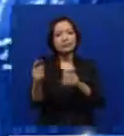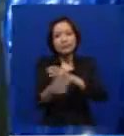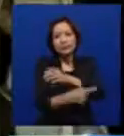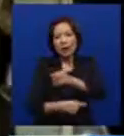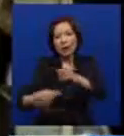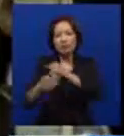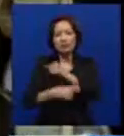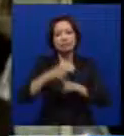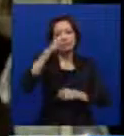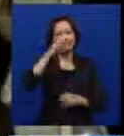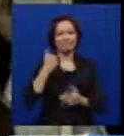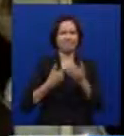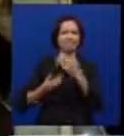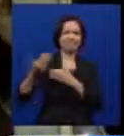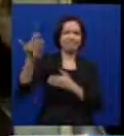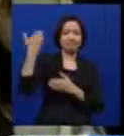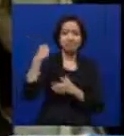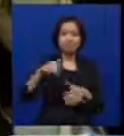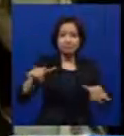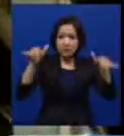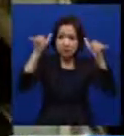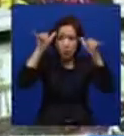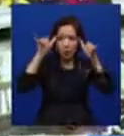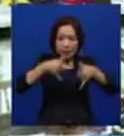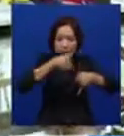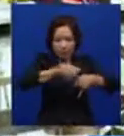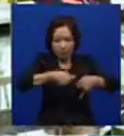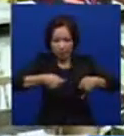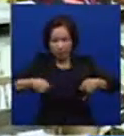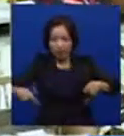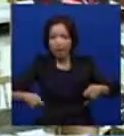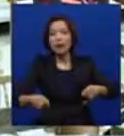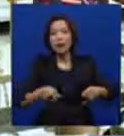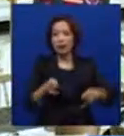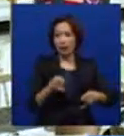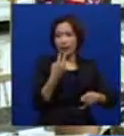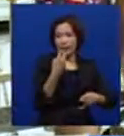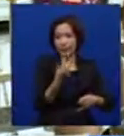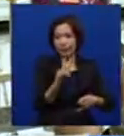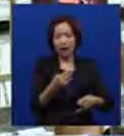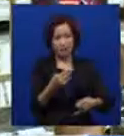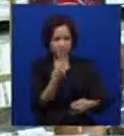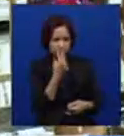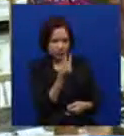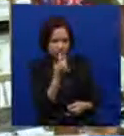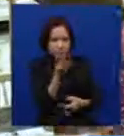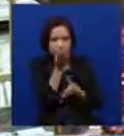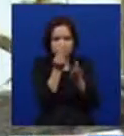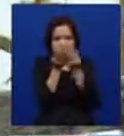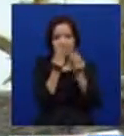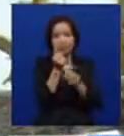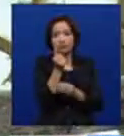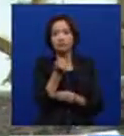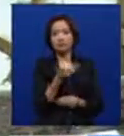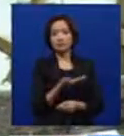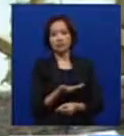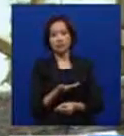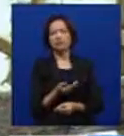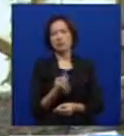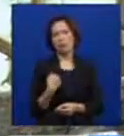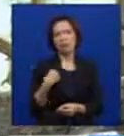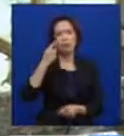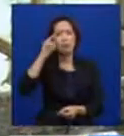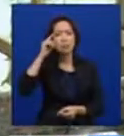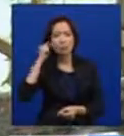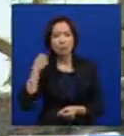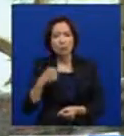ยรวมถึงยังมีการรวบรวมควายสายพันธุ์ไทยอย่างควายปลักไว้ให้ผู้ที่มาเยี่ยมชมได้ศึกษาซึ่งน้อยคนนักจะรู้ว่